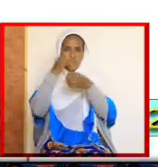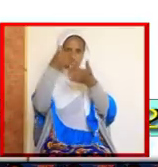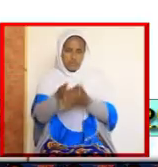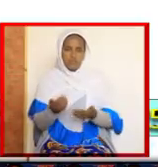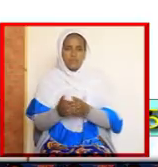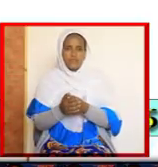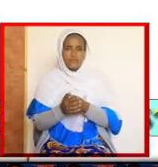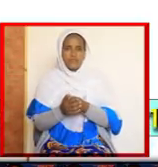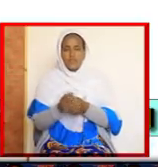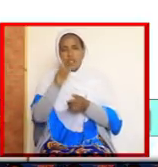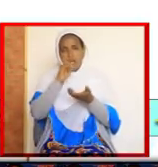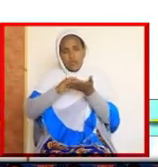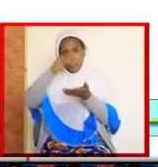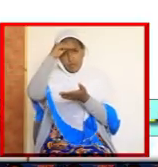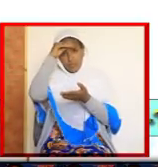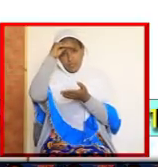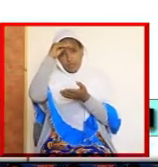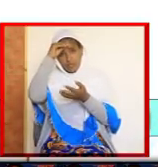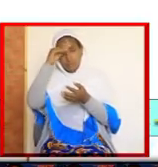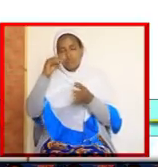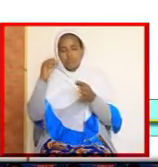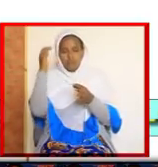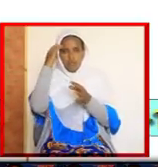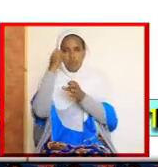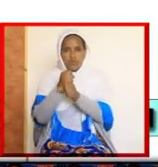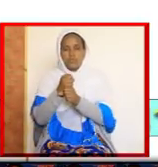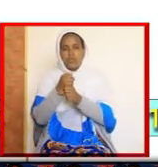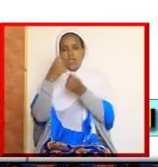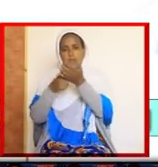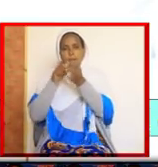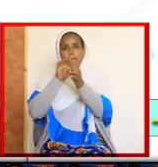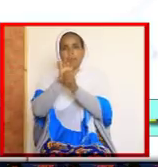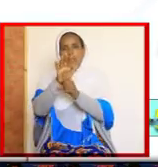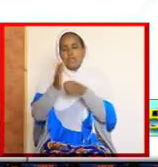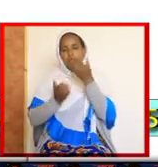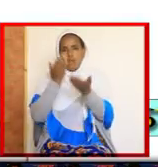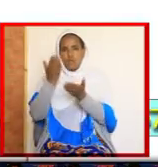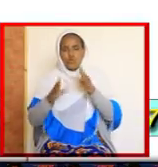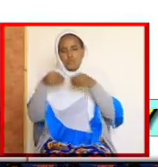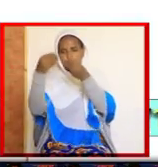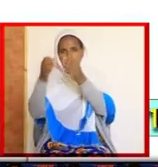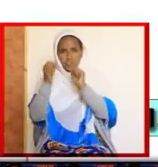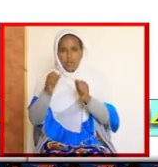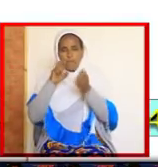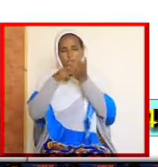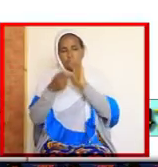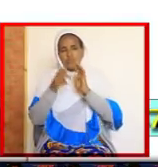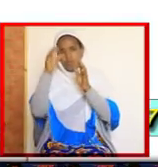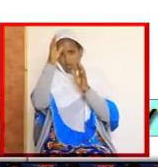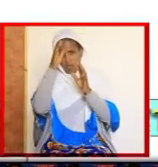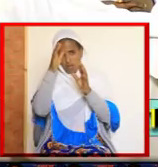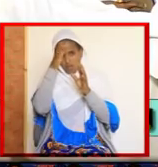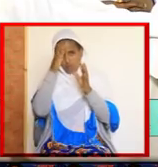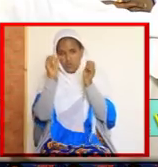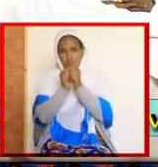አመት አንድ መምህር ሊሆን ይችላል። እሱ በቂ አገልግሎት መስጠት ይችላል ከአባቶቹ ጋራ